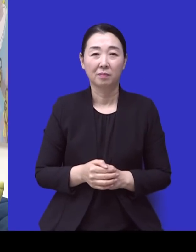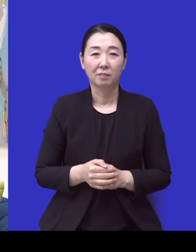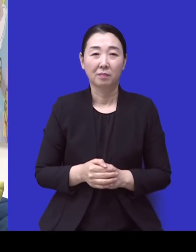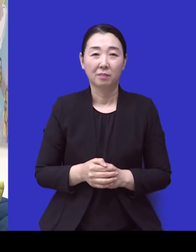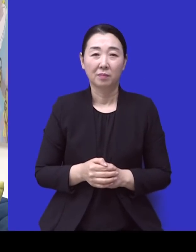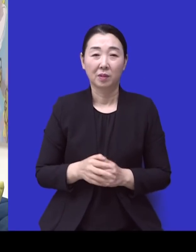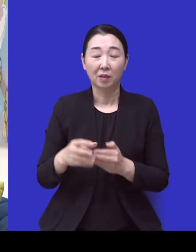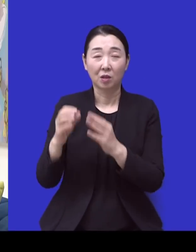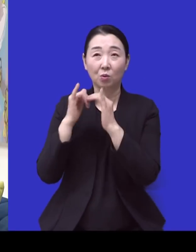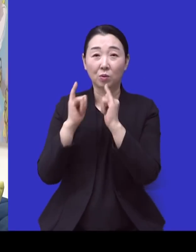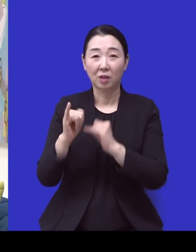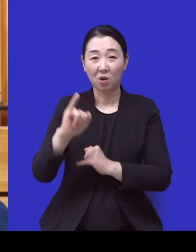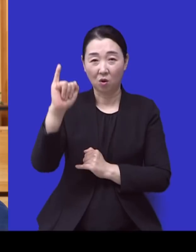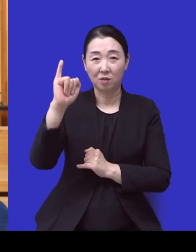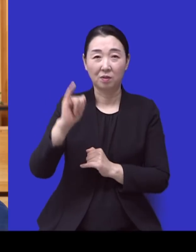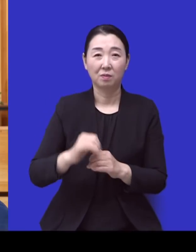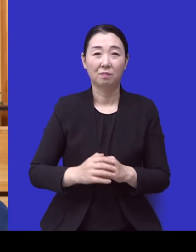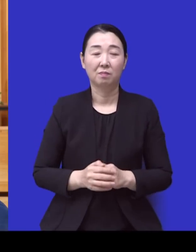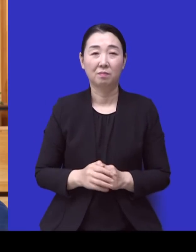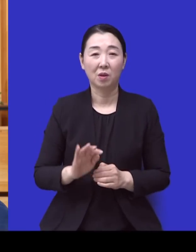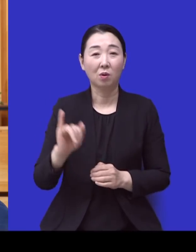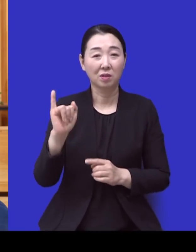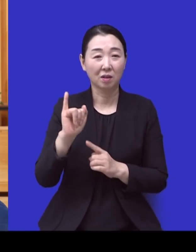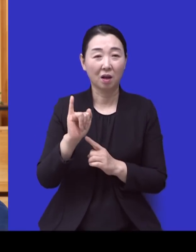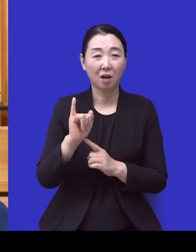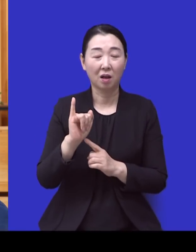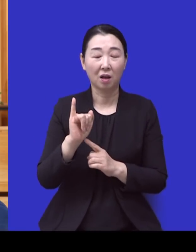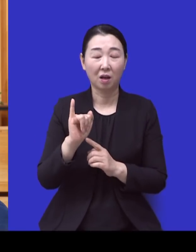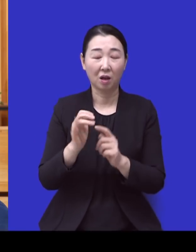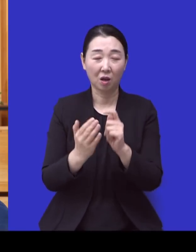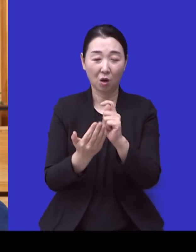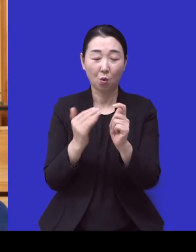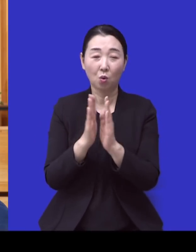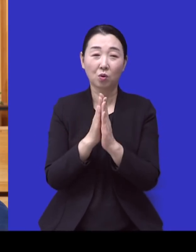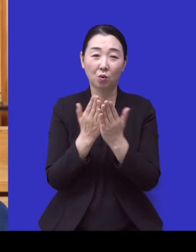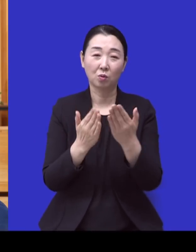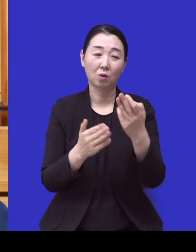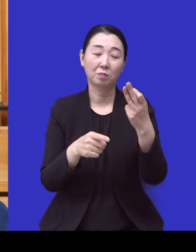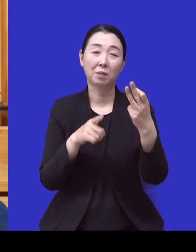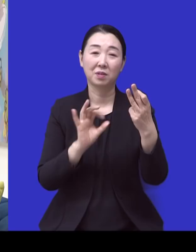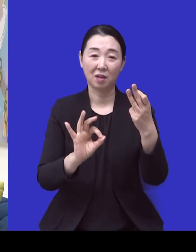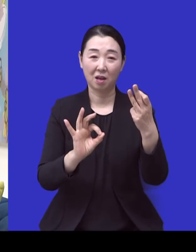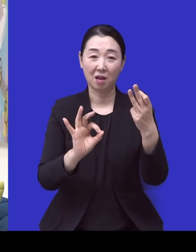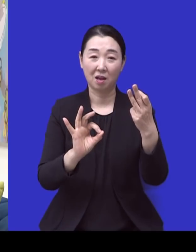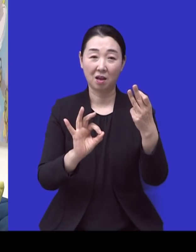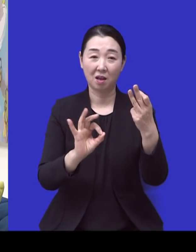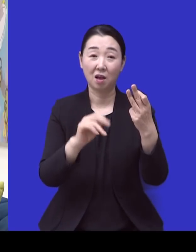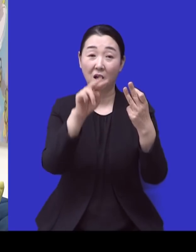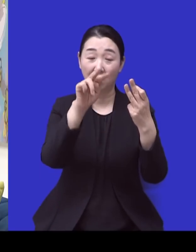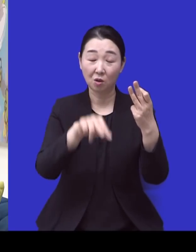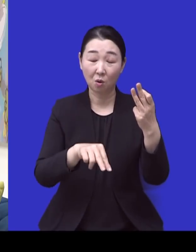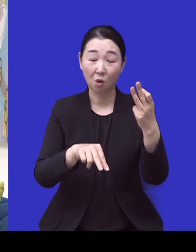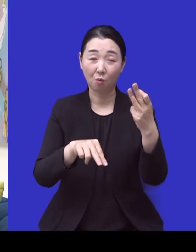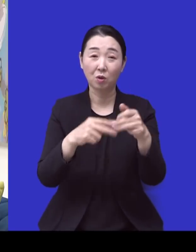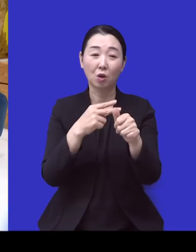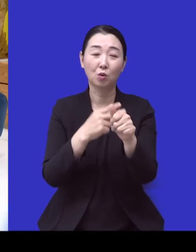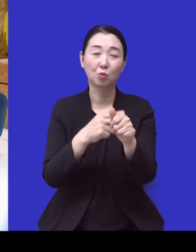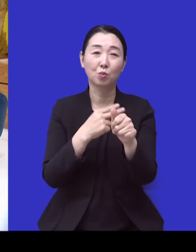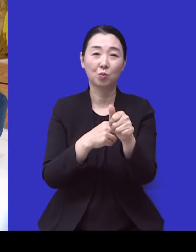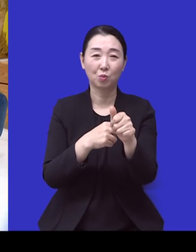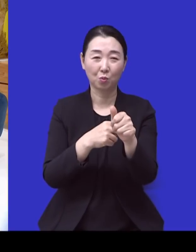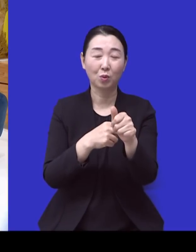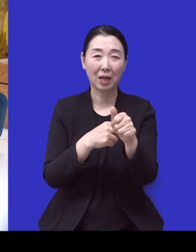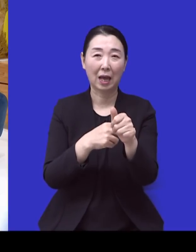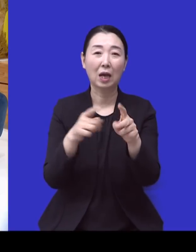그때 인도자는 언니였는데 언니가 고린도전서 13장을 들고 온 거예요. 저희 언니가 초등학교 교사이거든요.